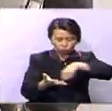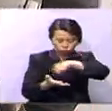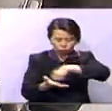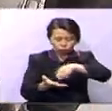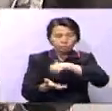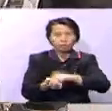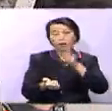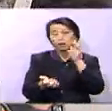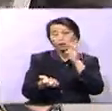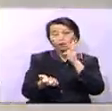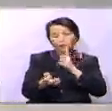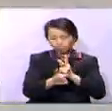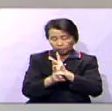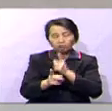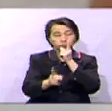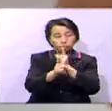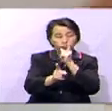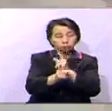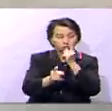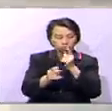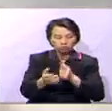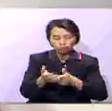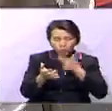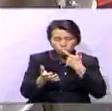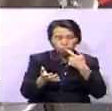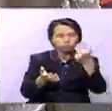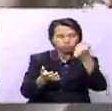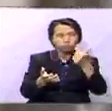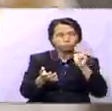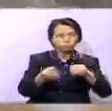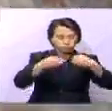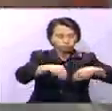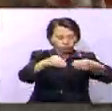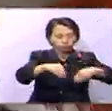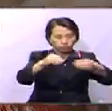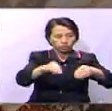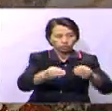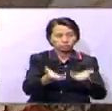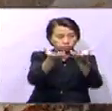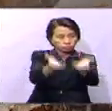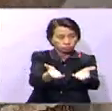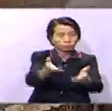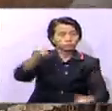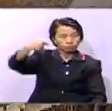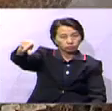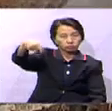tepung dengan air dijaga dengan baik demi memastikan pisang goreng yang dijual dan dihidangkan